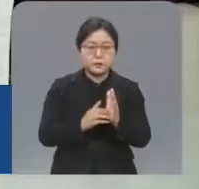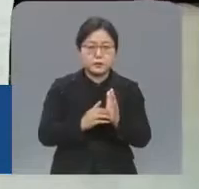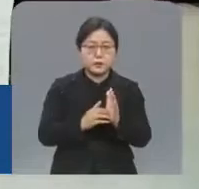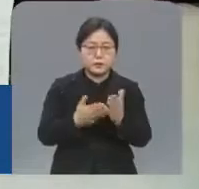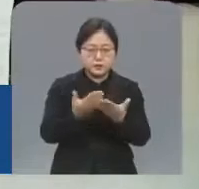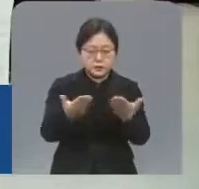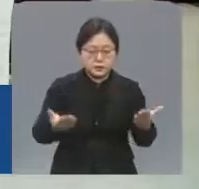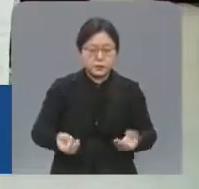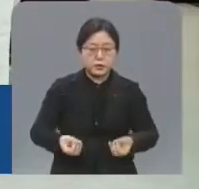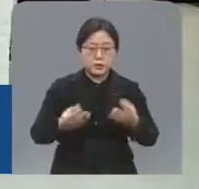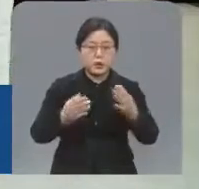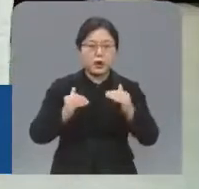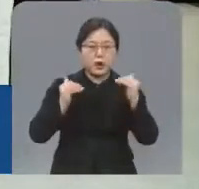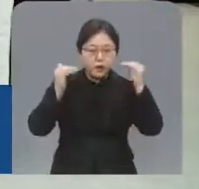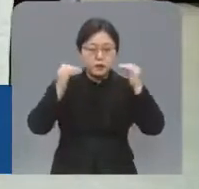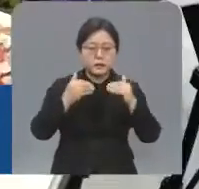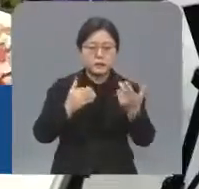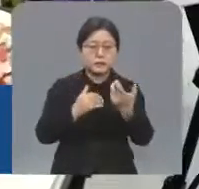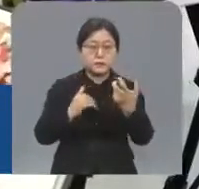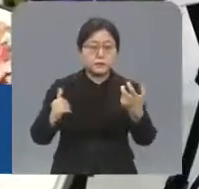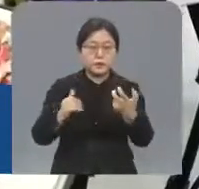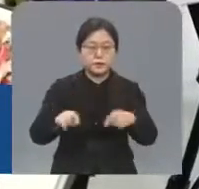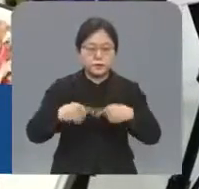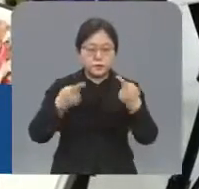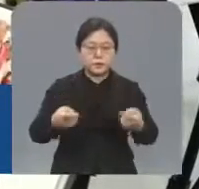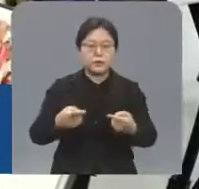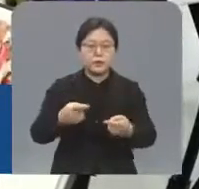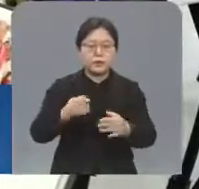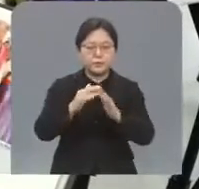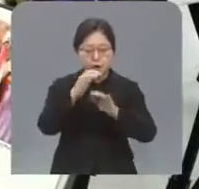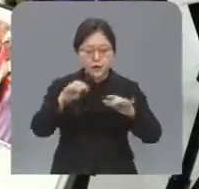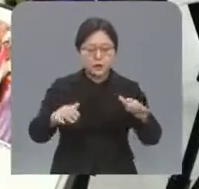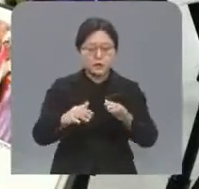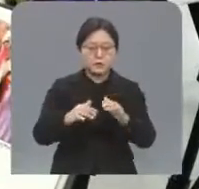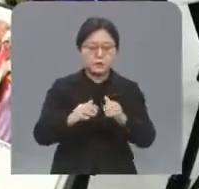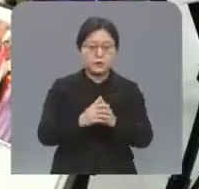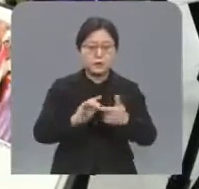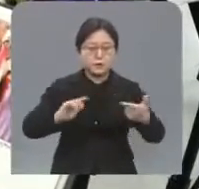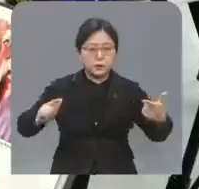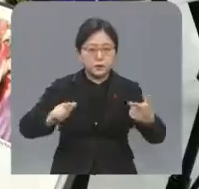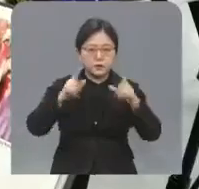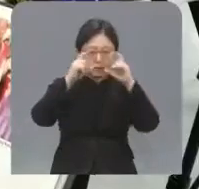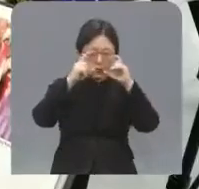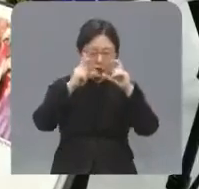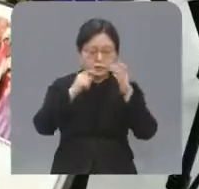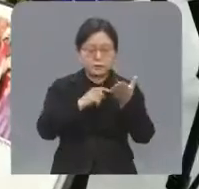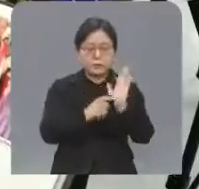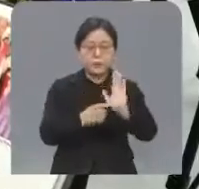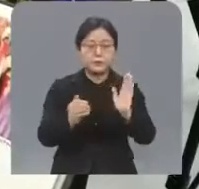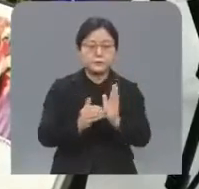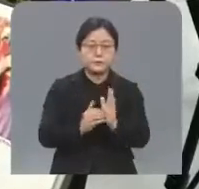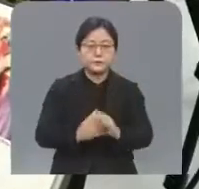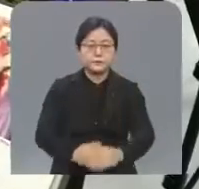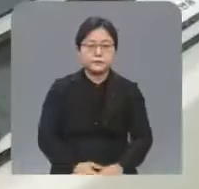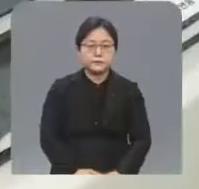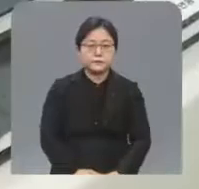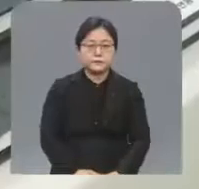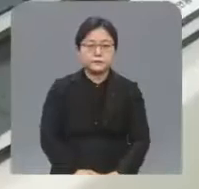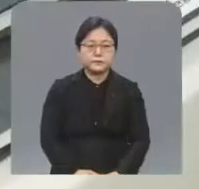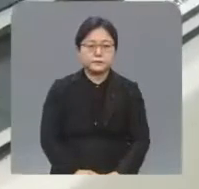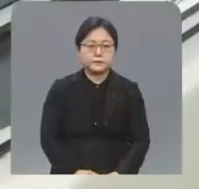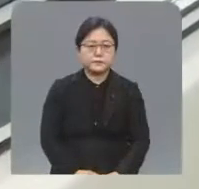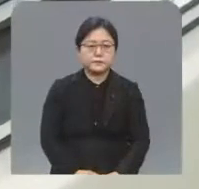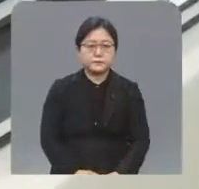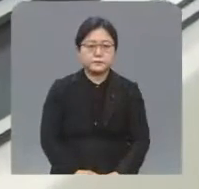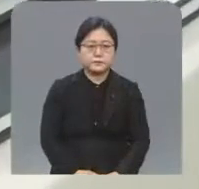이번 전시회에는 어르신 70여명이 참여해 마이와 이웃들의 모습을 각각의 사진으로 표현했습니다 지금까지 단신